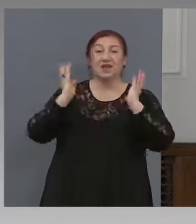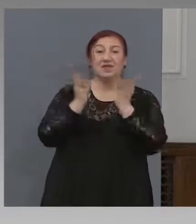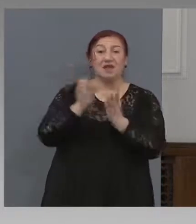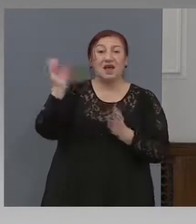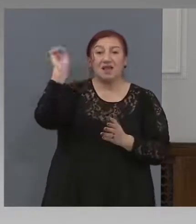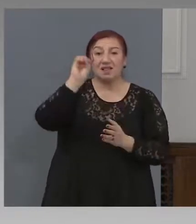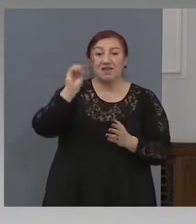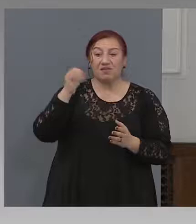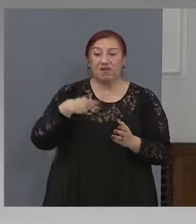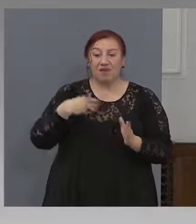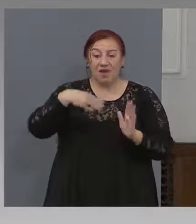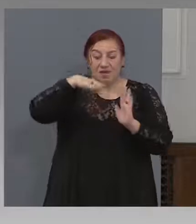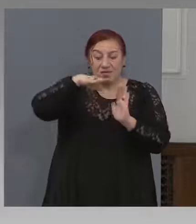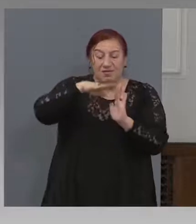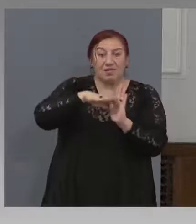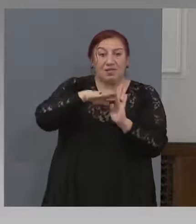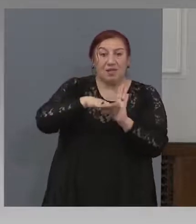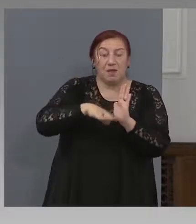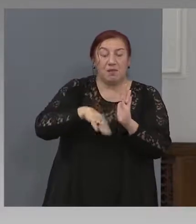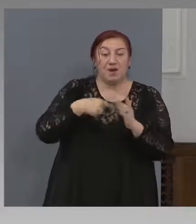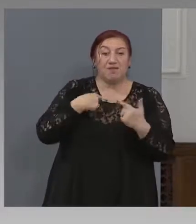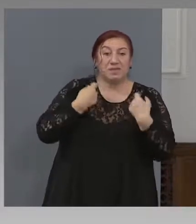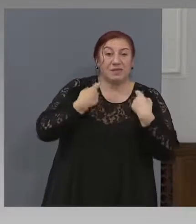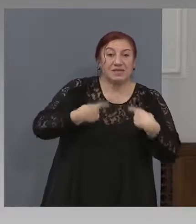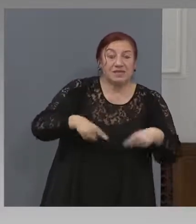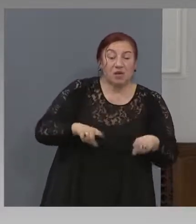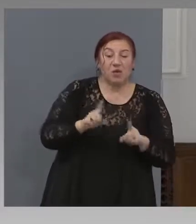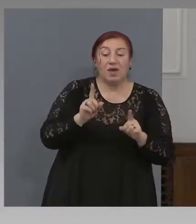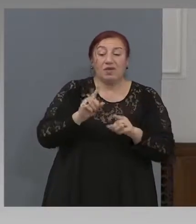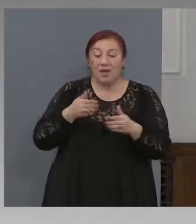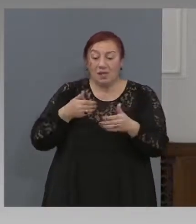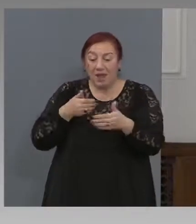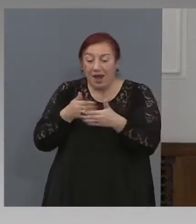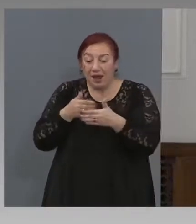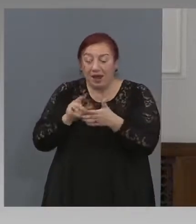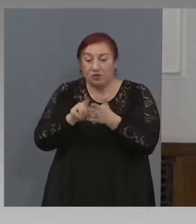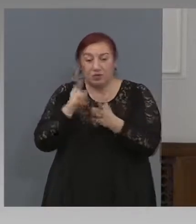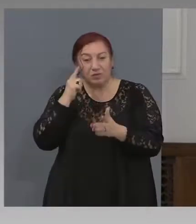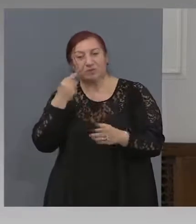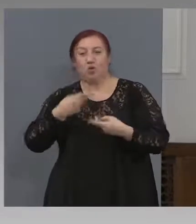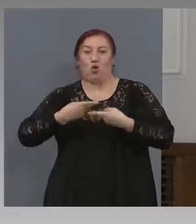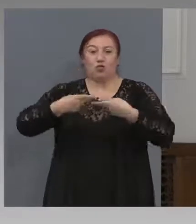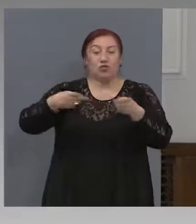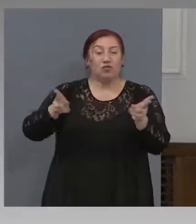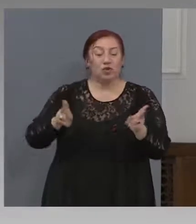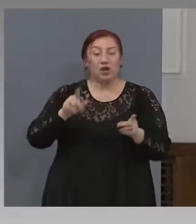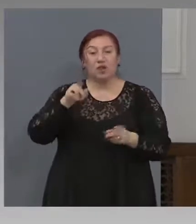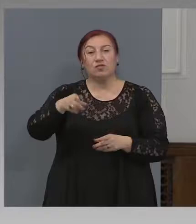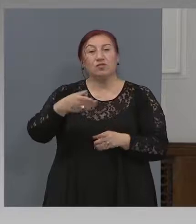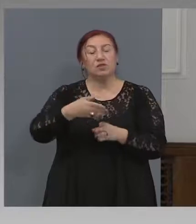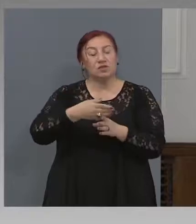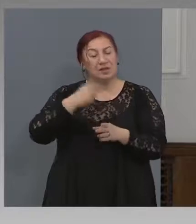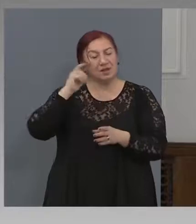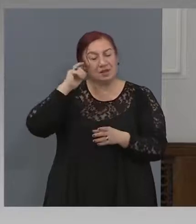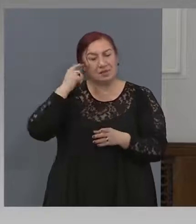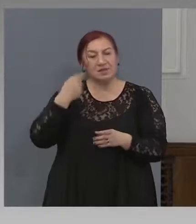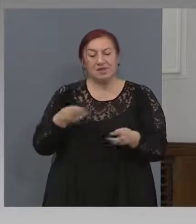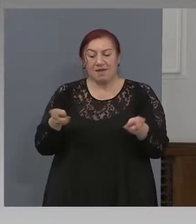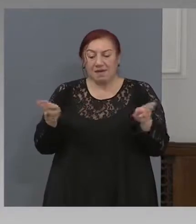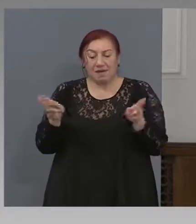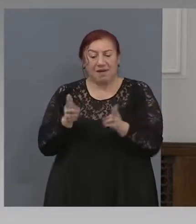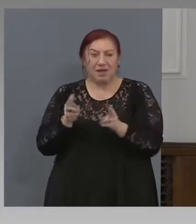че няма краткосрочна визия за отварянето им. В този ред на мисли краткосрочните мерки за нас